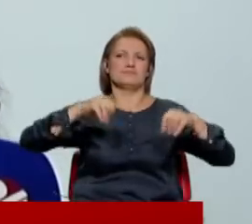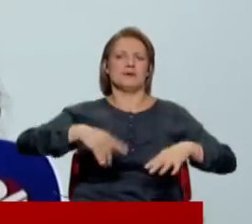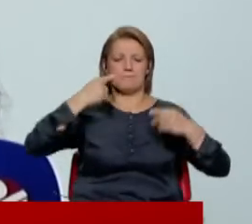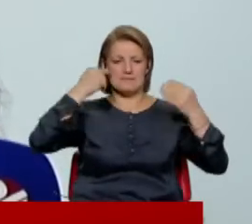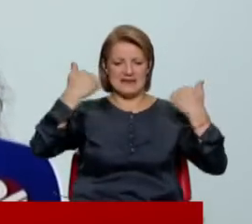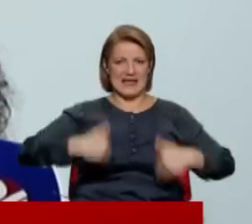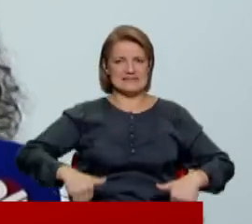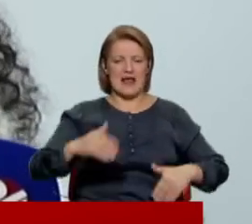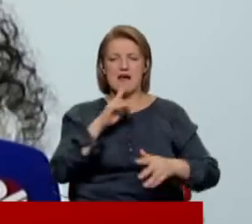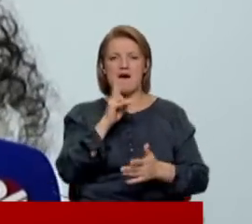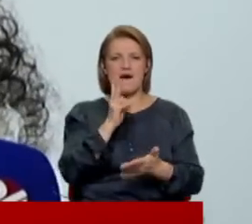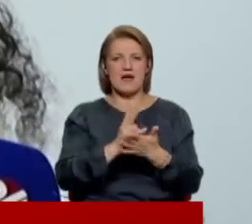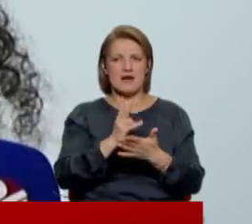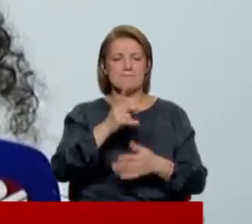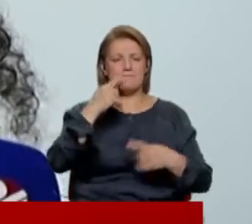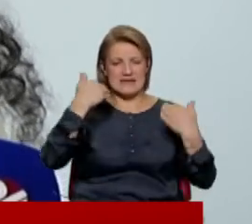kararlara